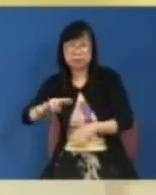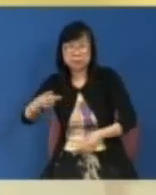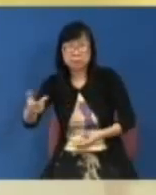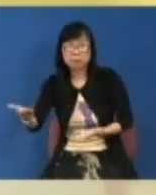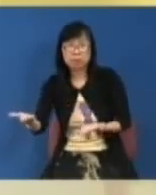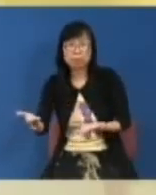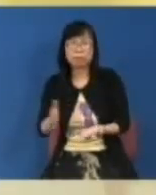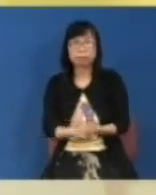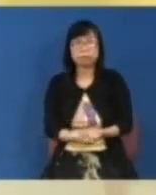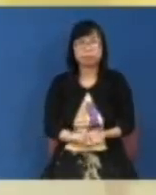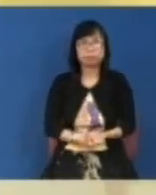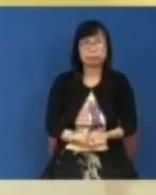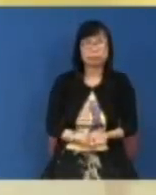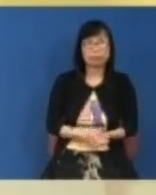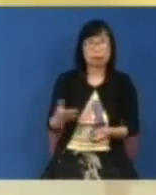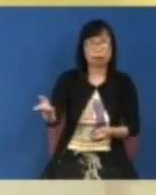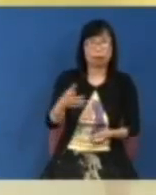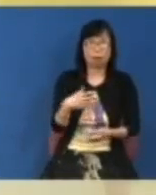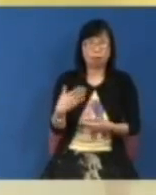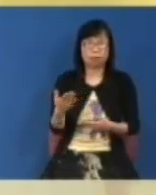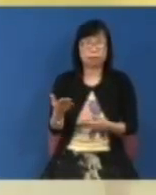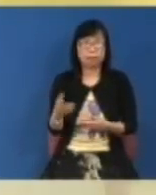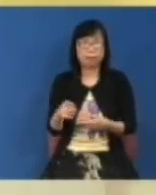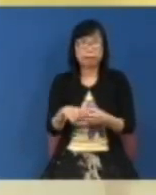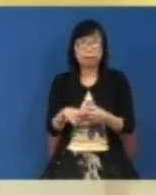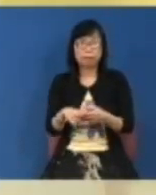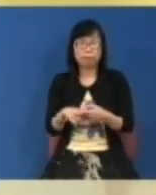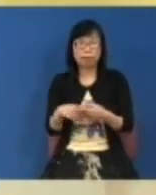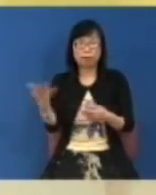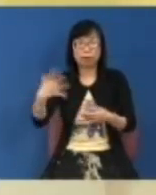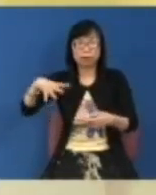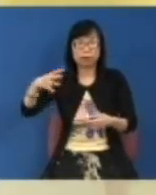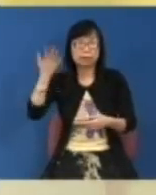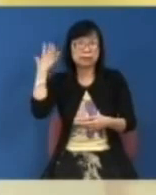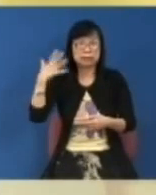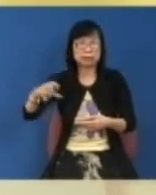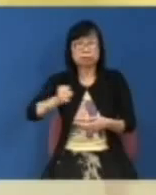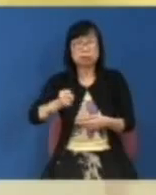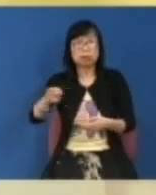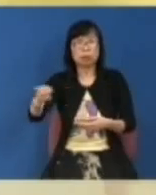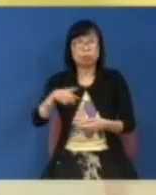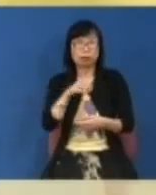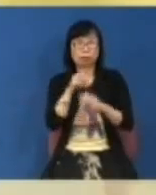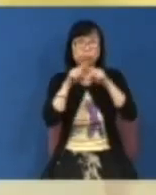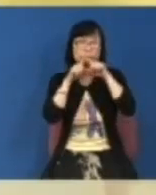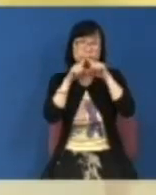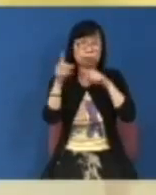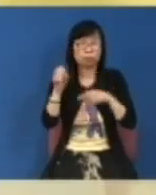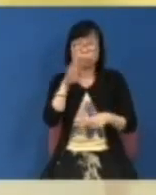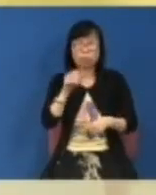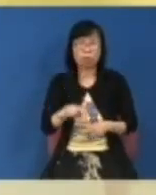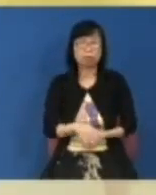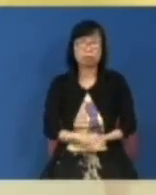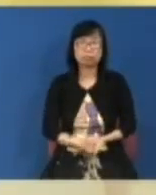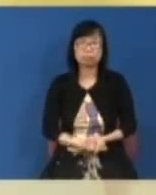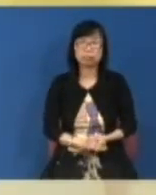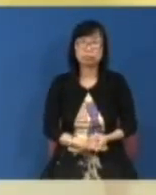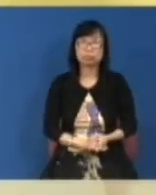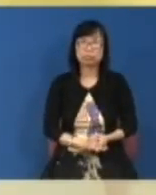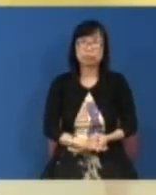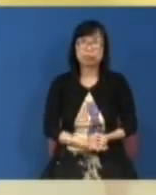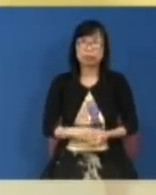威件事上面，我完全冇出過聲，因為我知道件事都唔未搞清楚。所以你可以睇到民主黨發展到今日就係、是、第